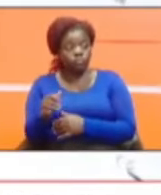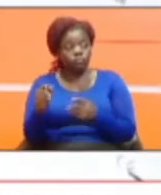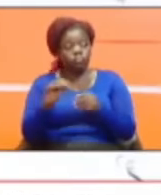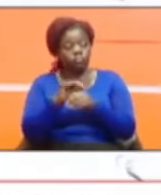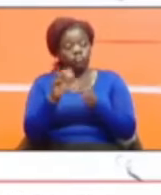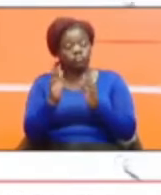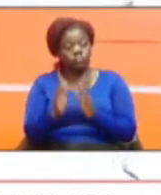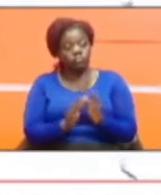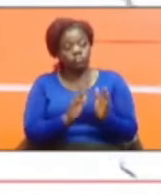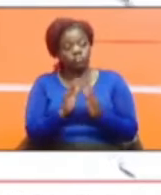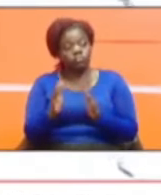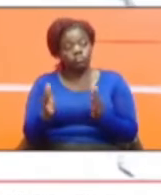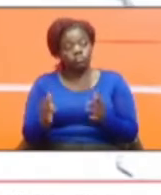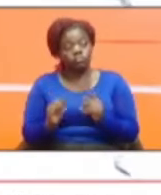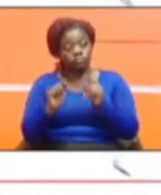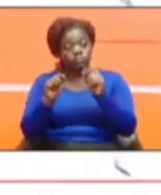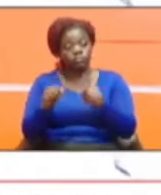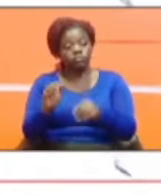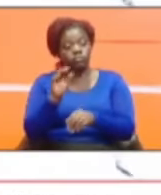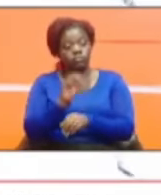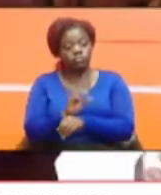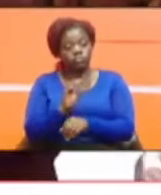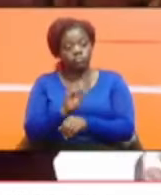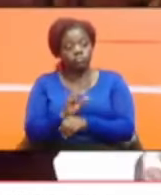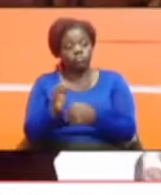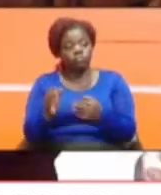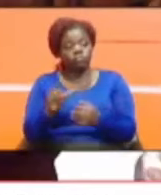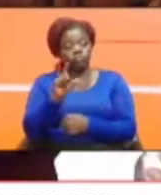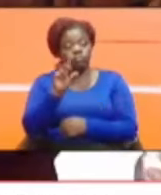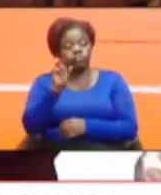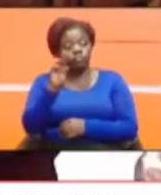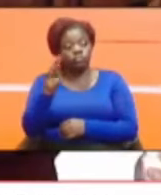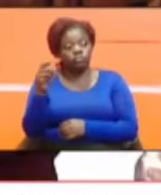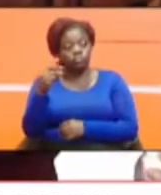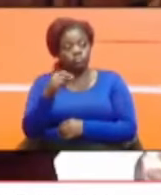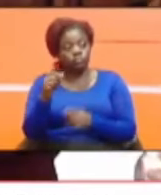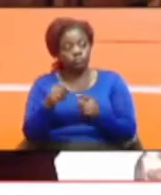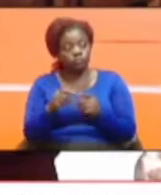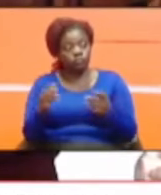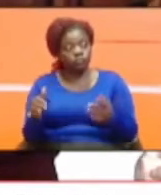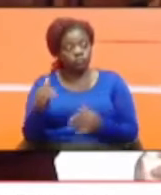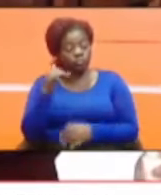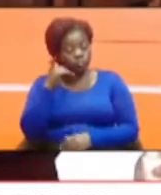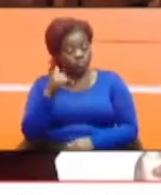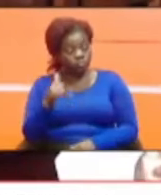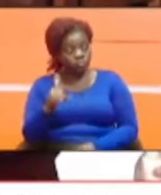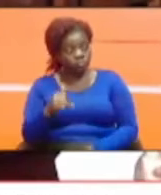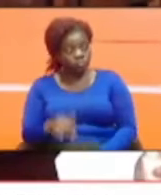olukwe okulumba ekkanisa ya Pasa Kayanja e Lubaga. Your worship, these are the calls.